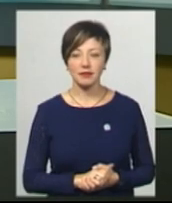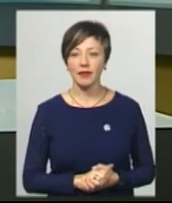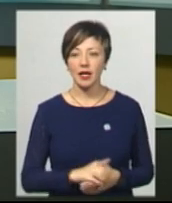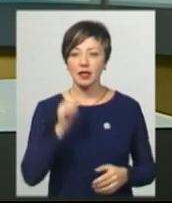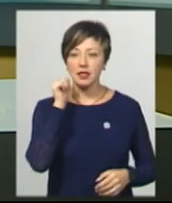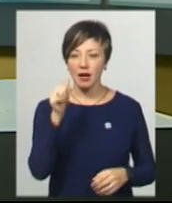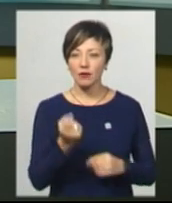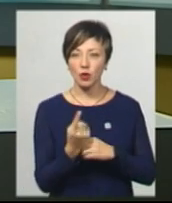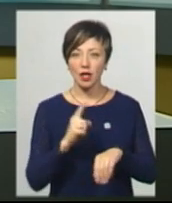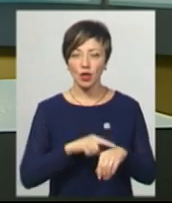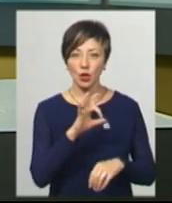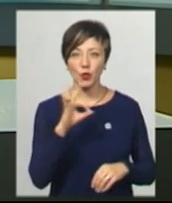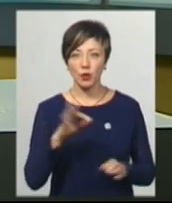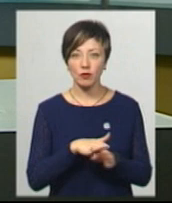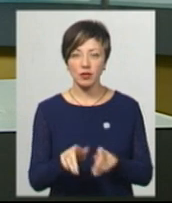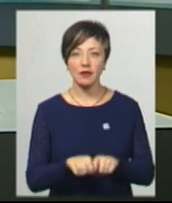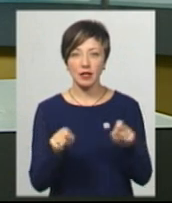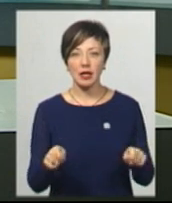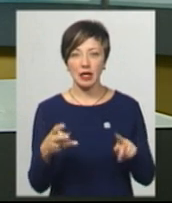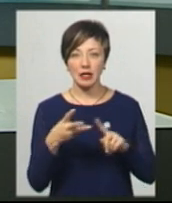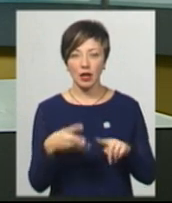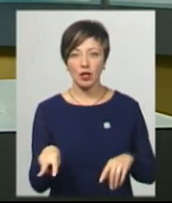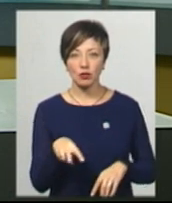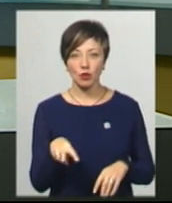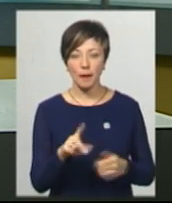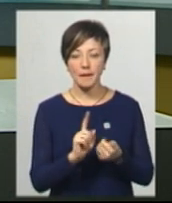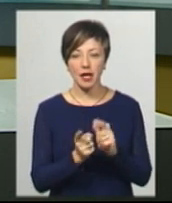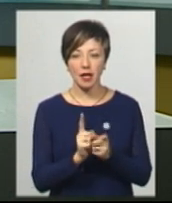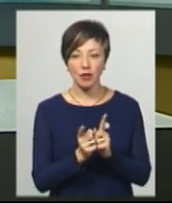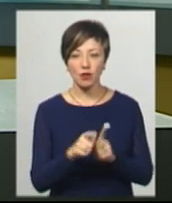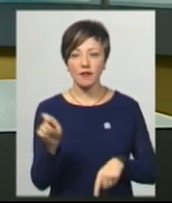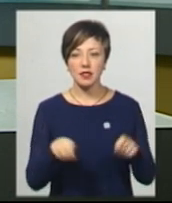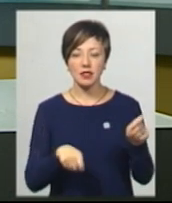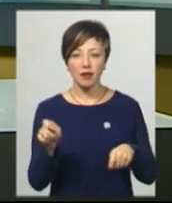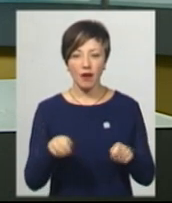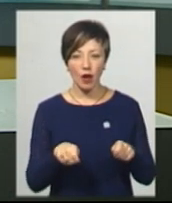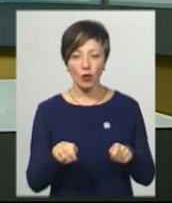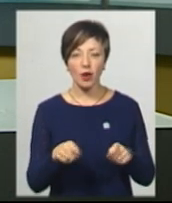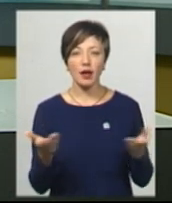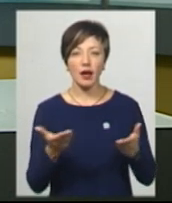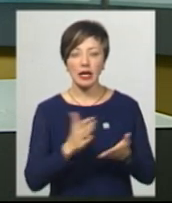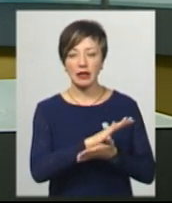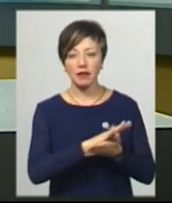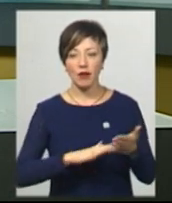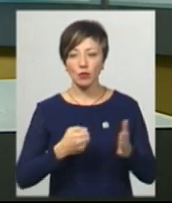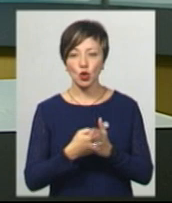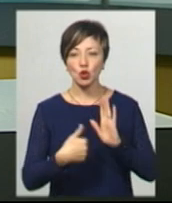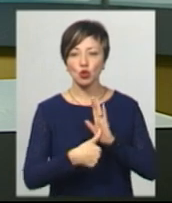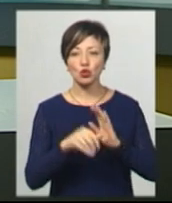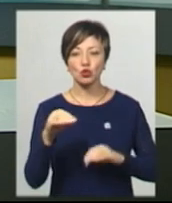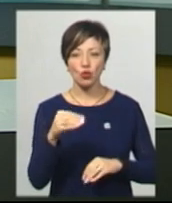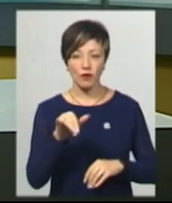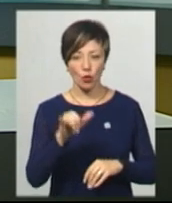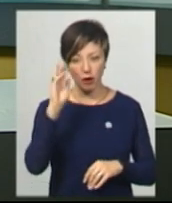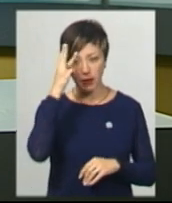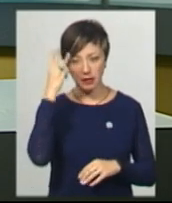Завтра об 11:00 відбудеться відкриття 3-го літературно-перекладацького фестивалю «Транслаторіум», який триватиме до 6 жовтня у